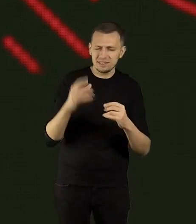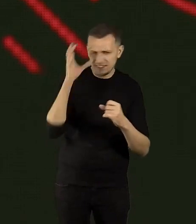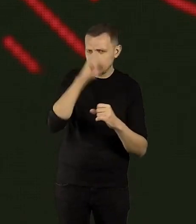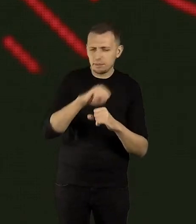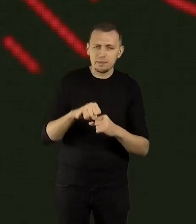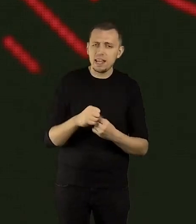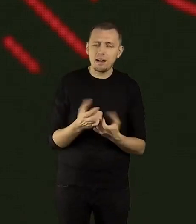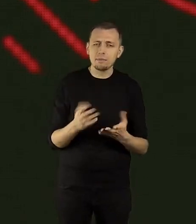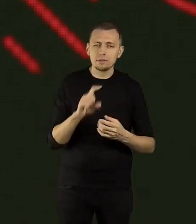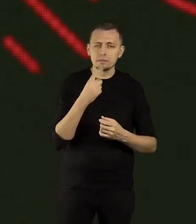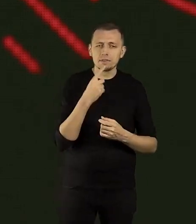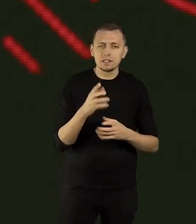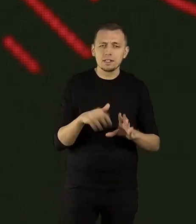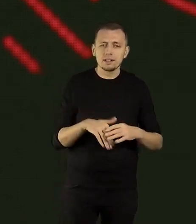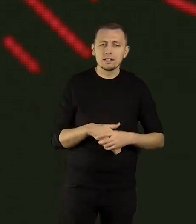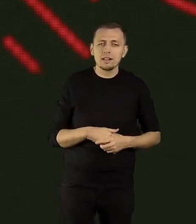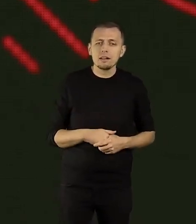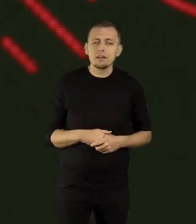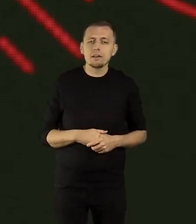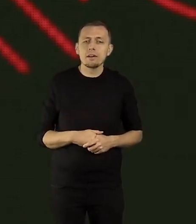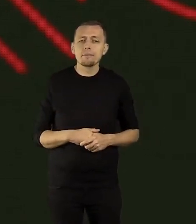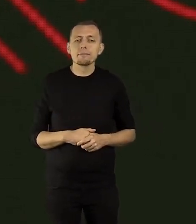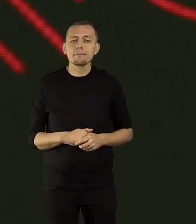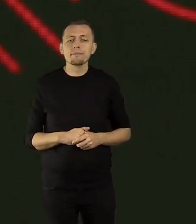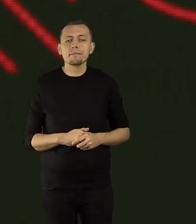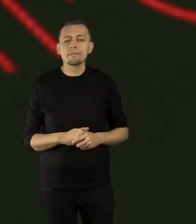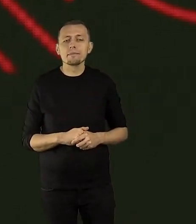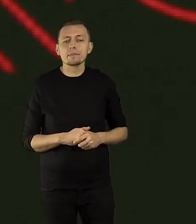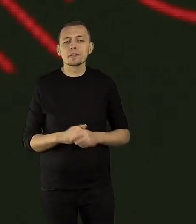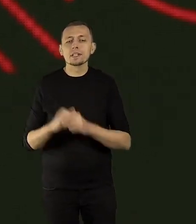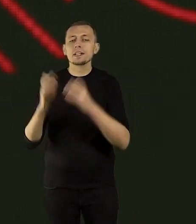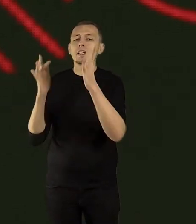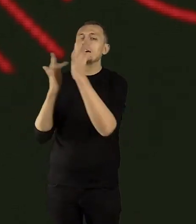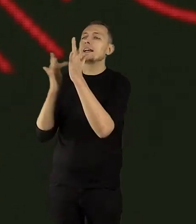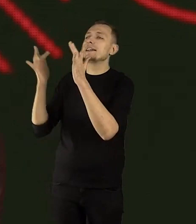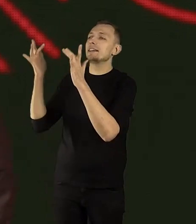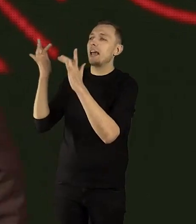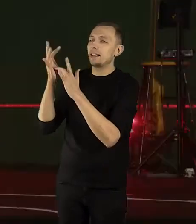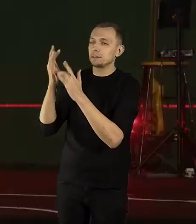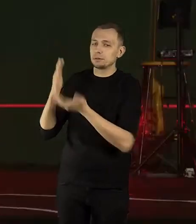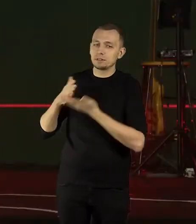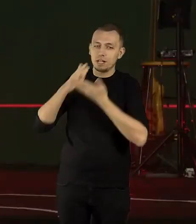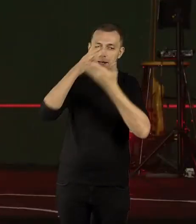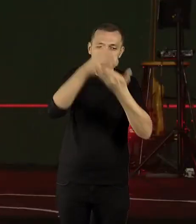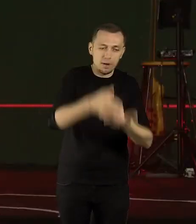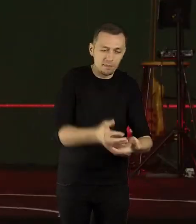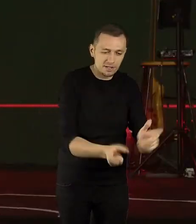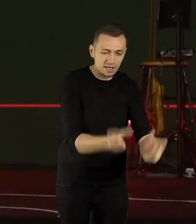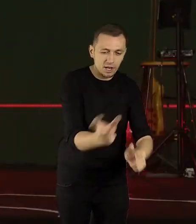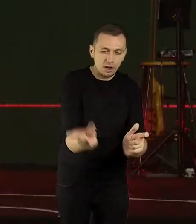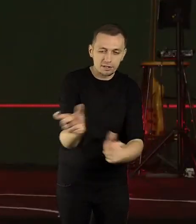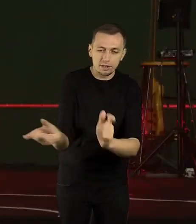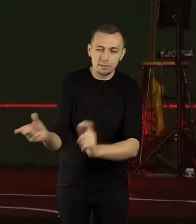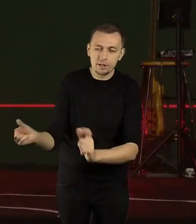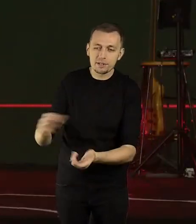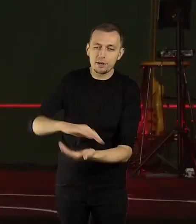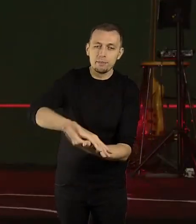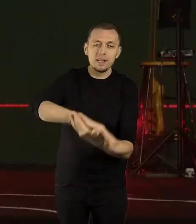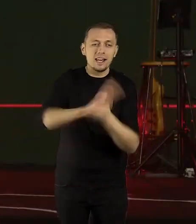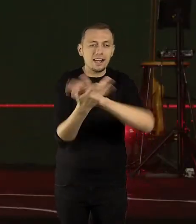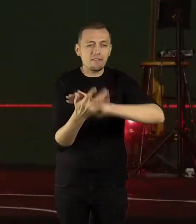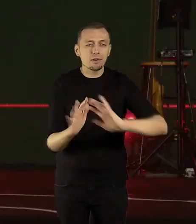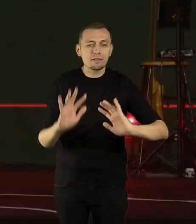w każdym człowieku i dokonuje rewolucji na świecie. Jakie jest więc ogólne przesłanie